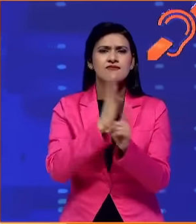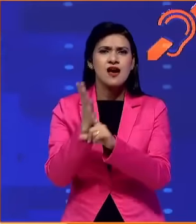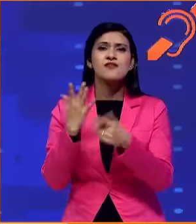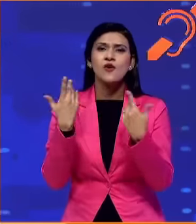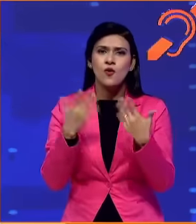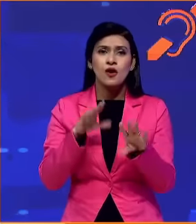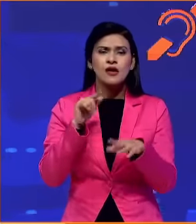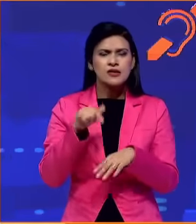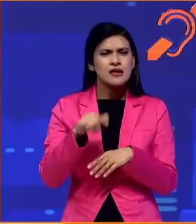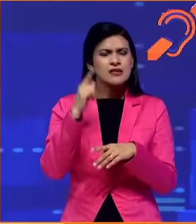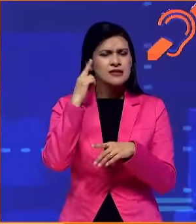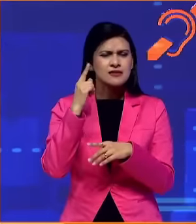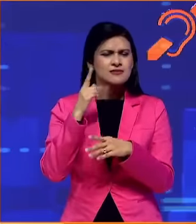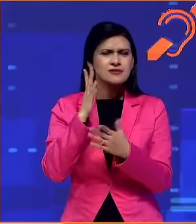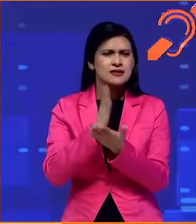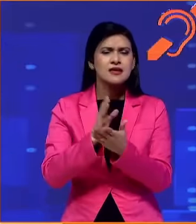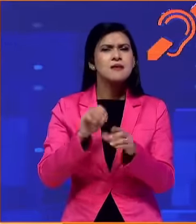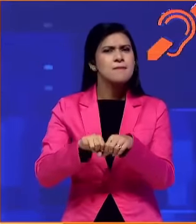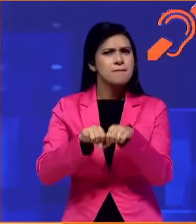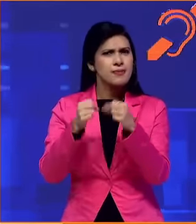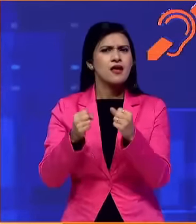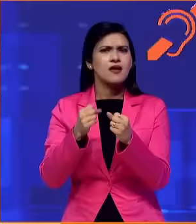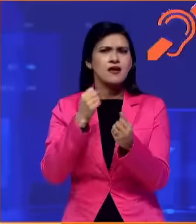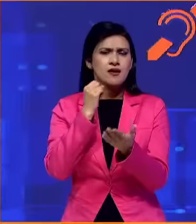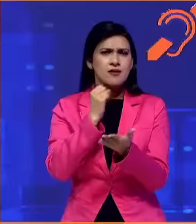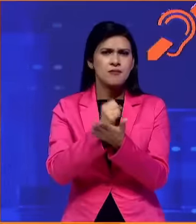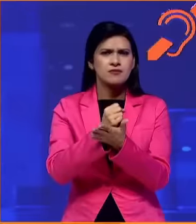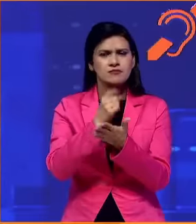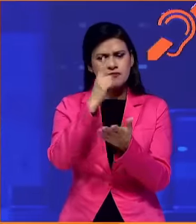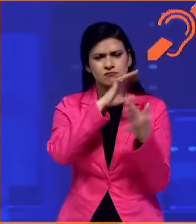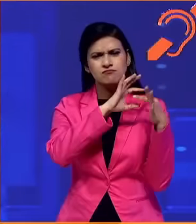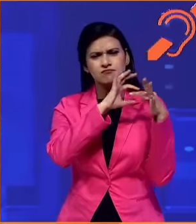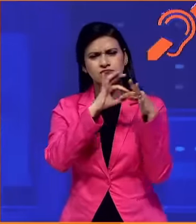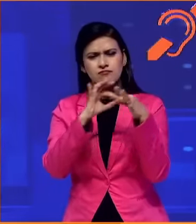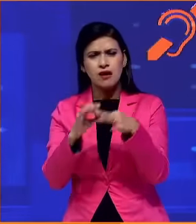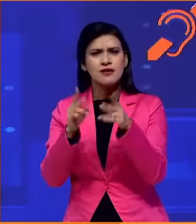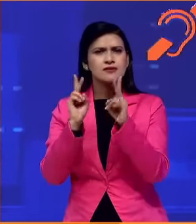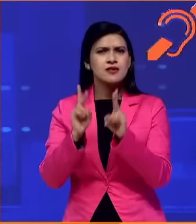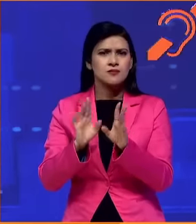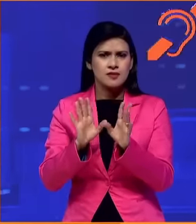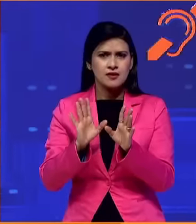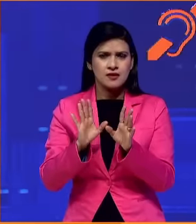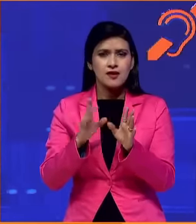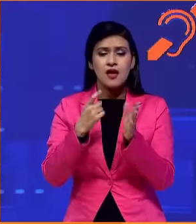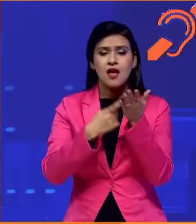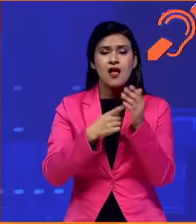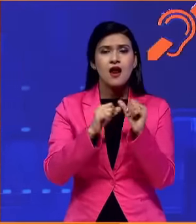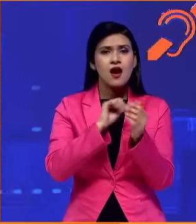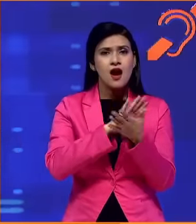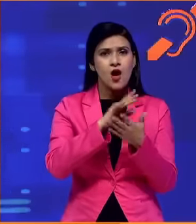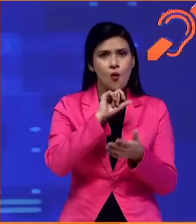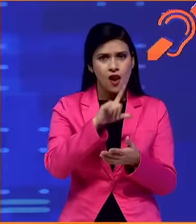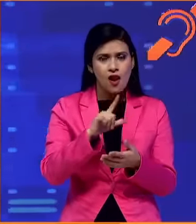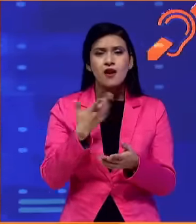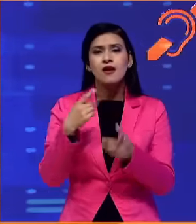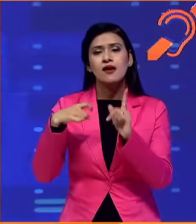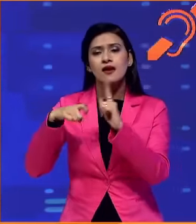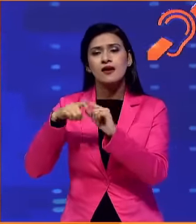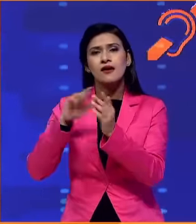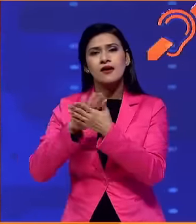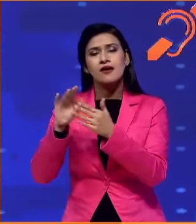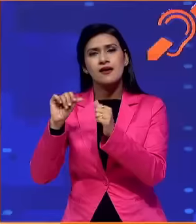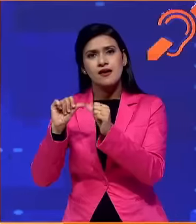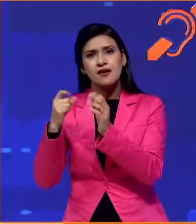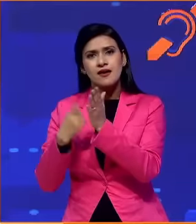मैंइसेस्वीकारकरताहूँ।लेकिनफिरहमसब बैठगएऔरबातेंकरनेलगे,खरगेजी,राहुल जी,हमसबएकसाथबैठे।हमसबनेकहाथा किजो